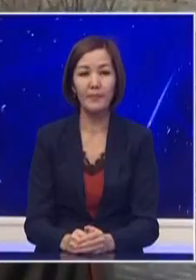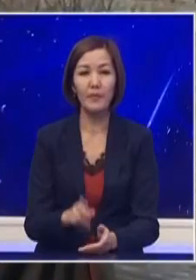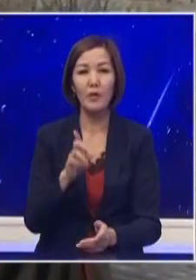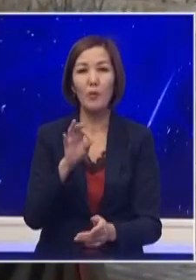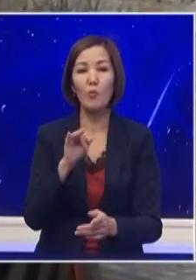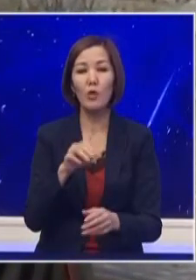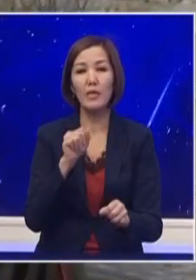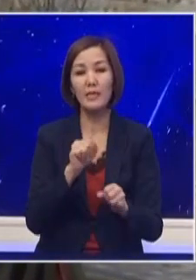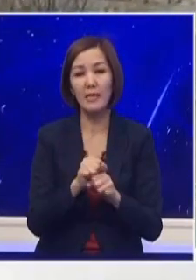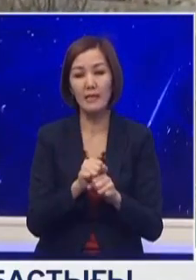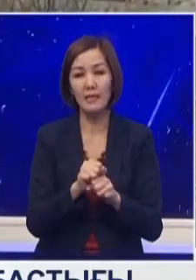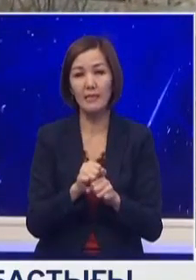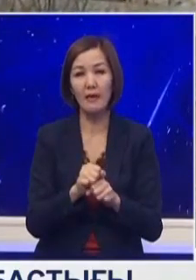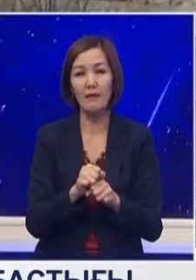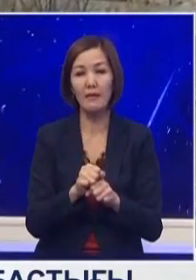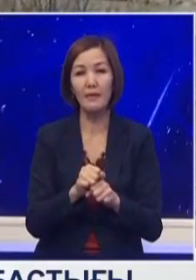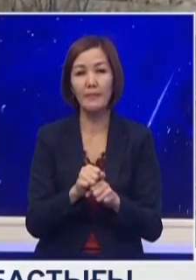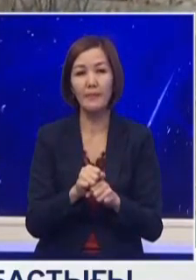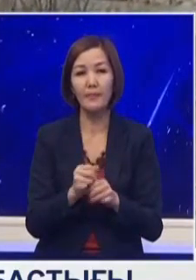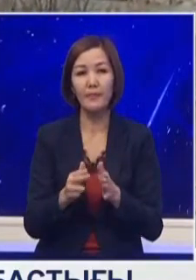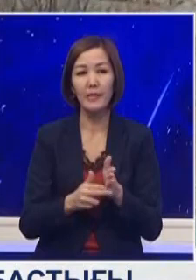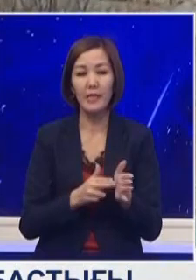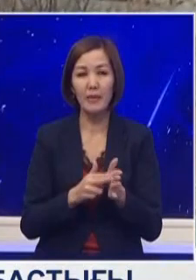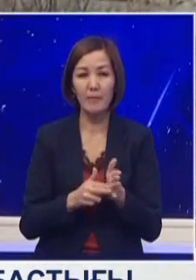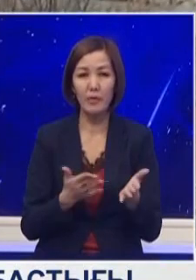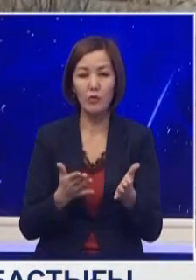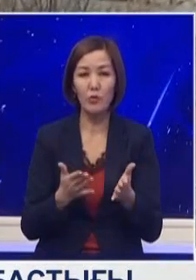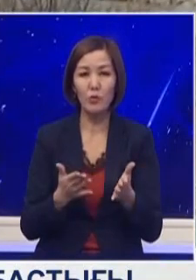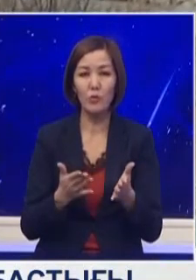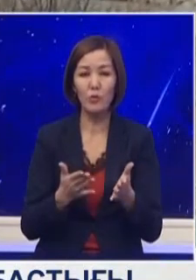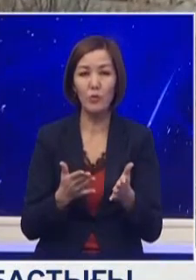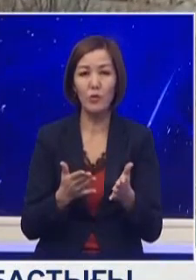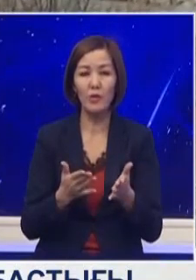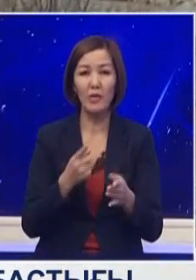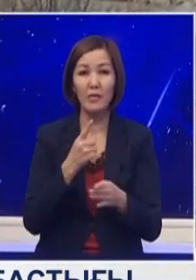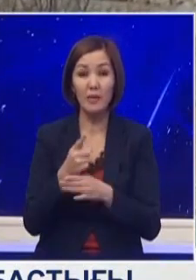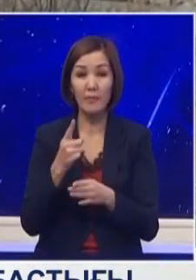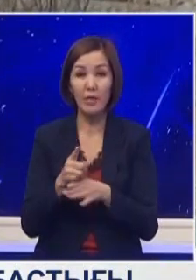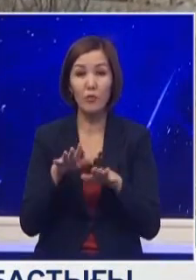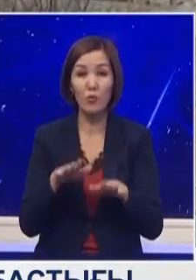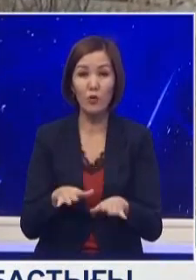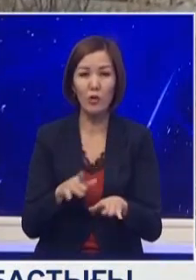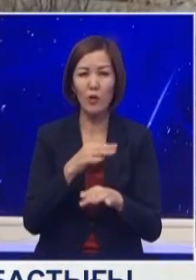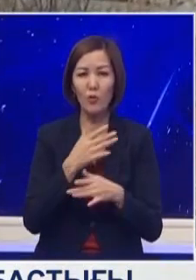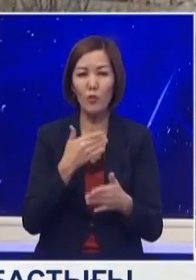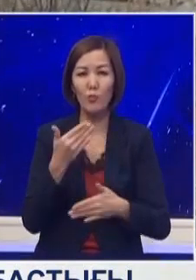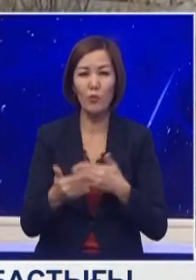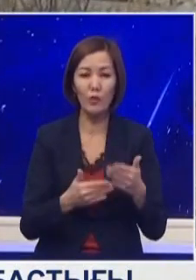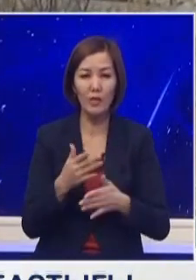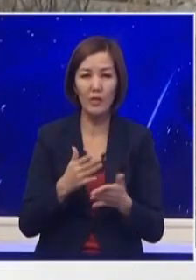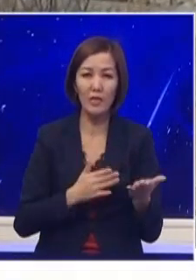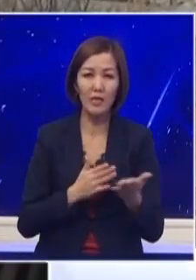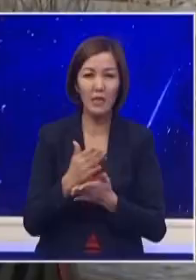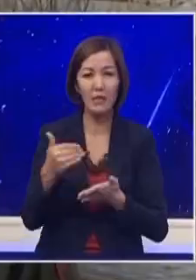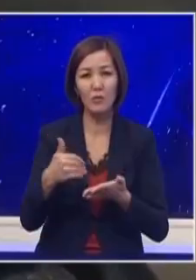станциясындағы темір жол өткелінде белгіленбеген жерден адамдар көбірек өтеді. Түсіндіру жұмыстары жүргізіліп жатыр. Қазақстан Республикасының әкімшілік